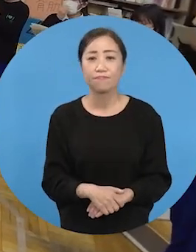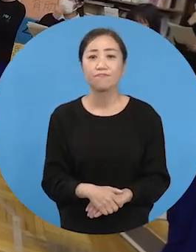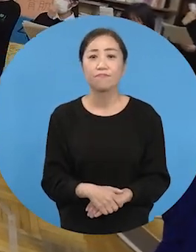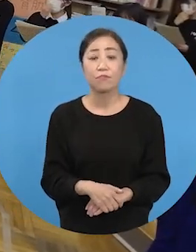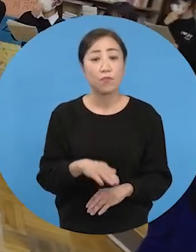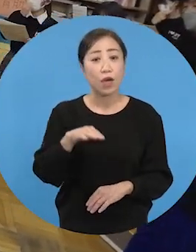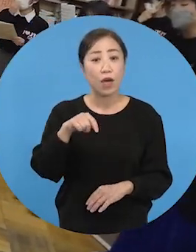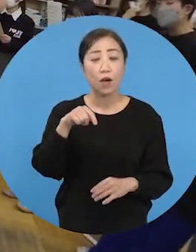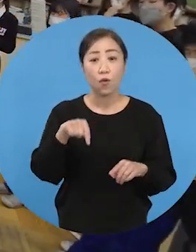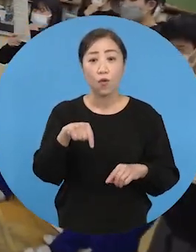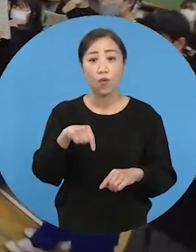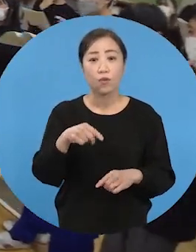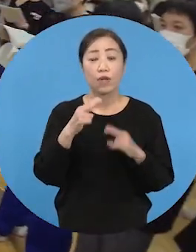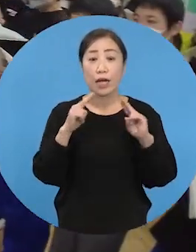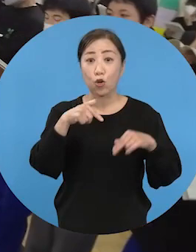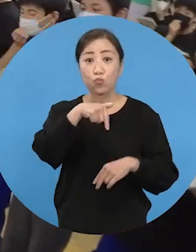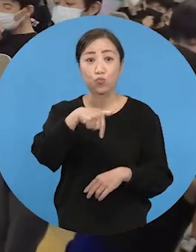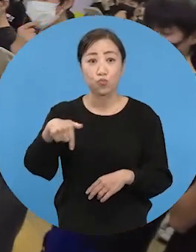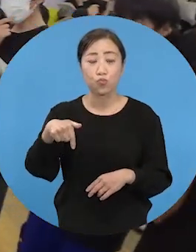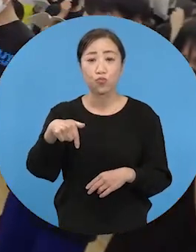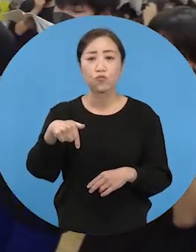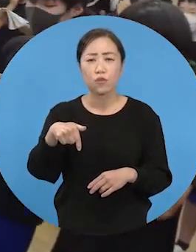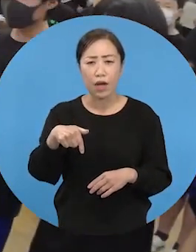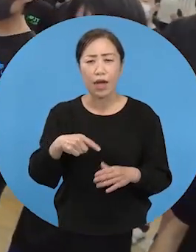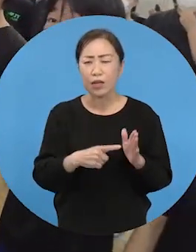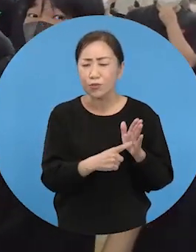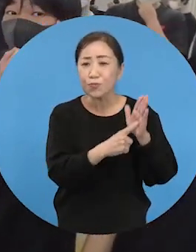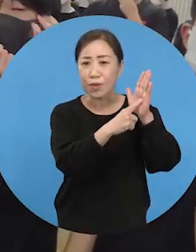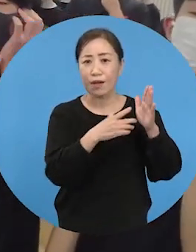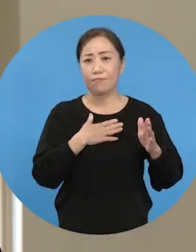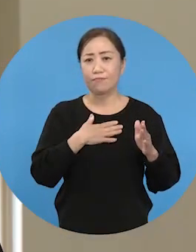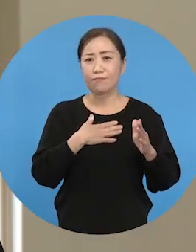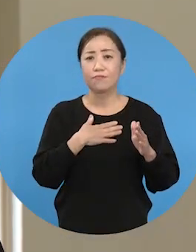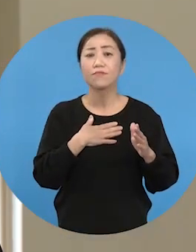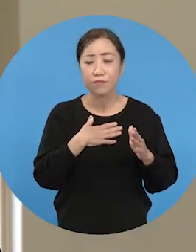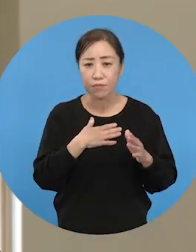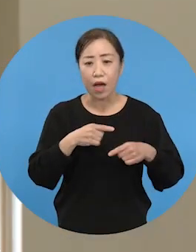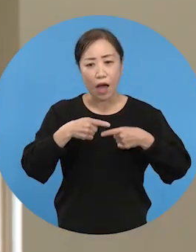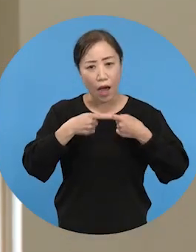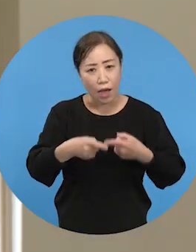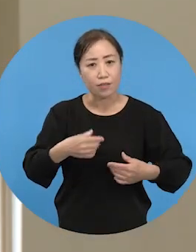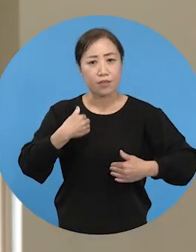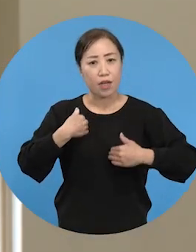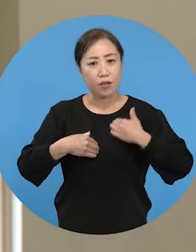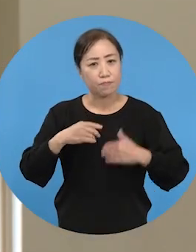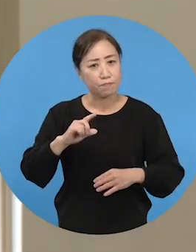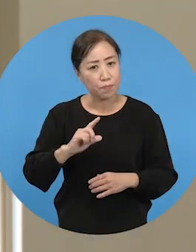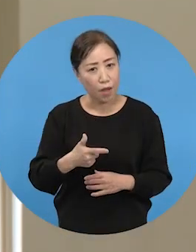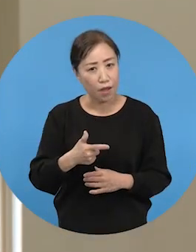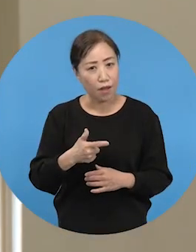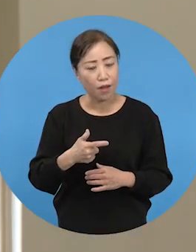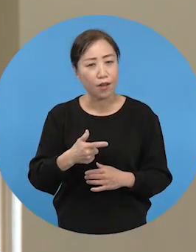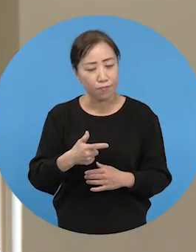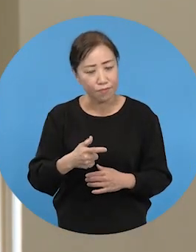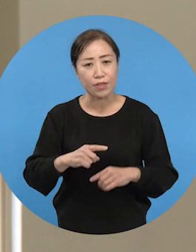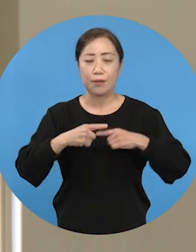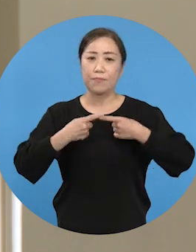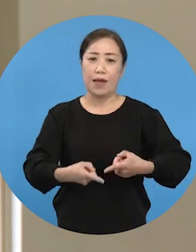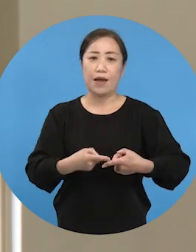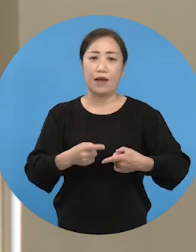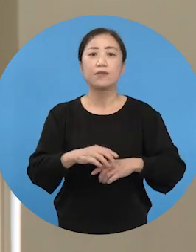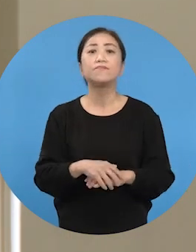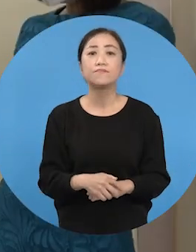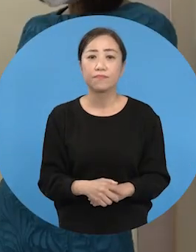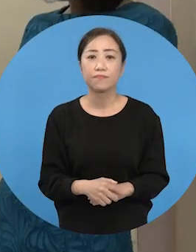まあこの学校の合唱部ということで普通にもう強いので入ってみたら楽しそうだなと思って入部しました